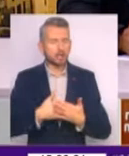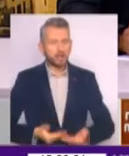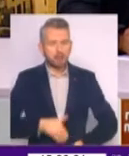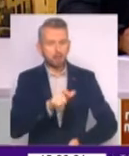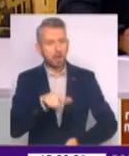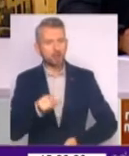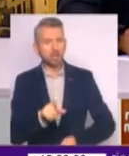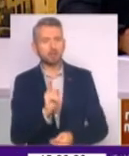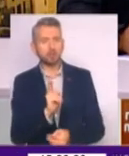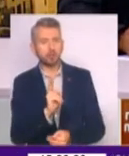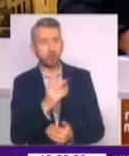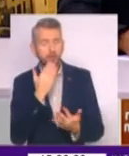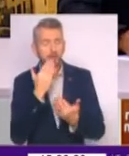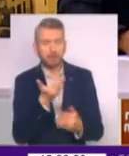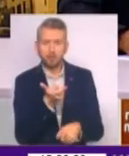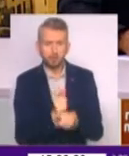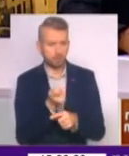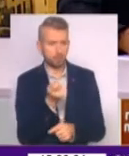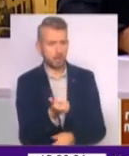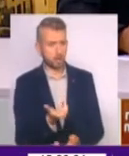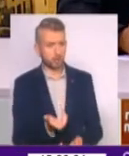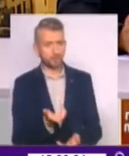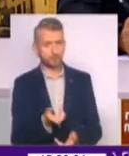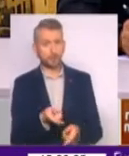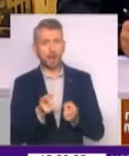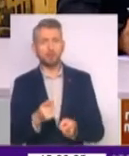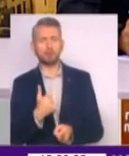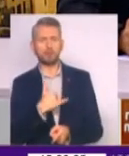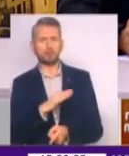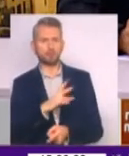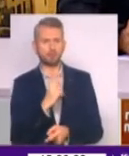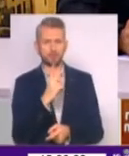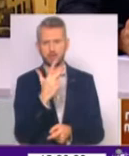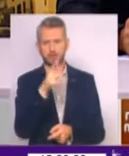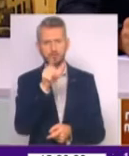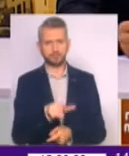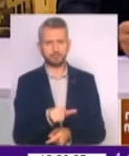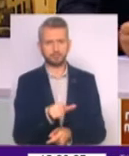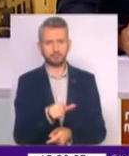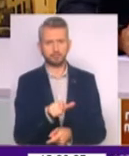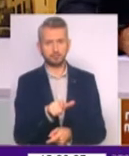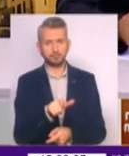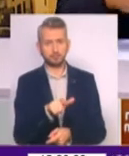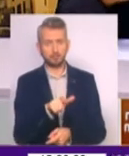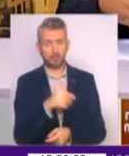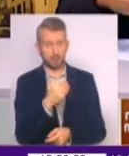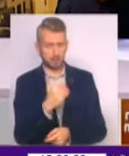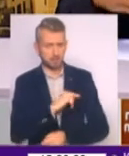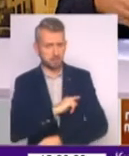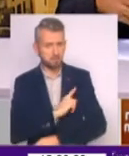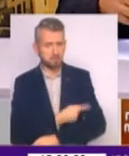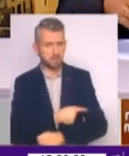які звертаються, дуже небагато. Насправді, нас було там 2 чи 3 особи, силами яких